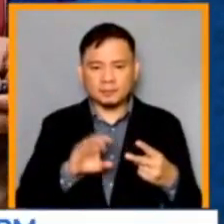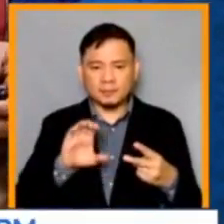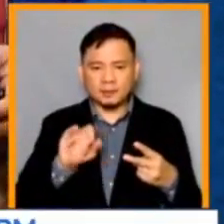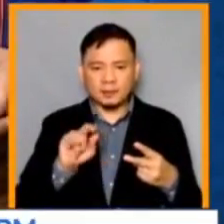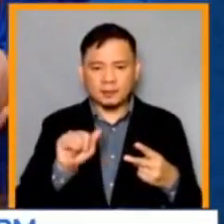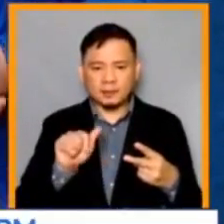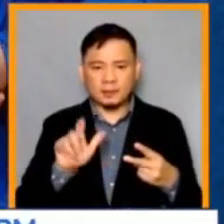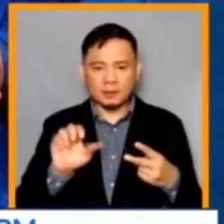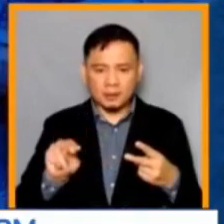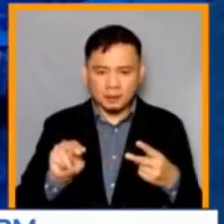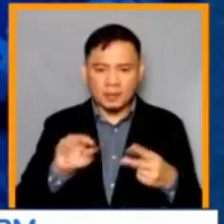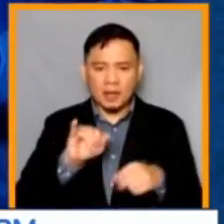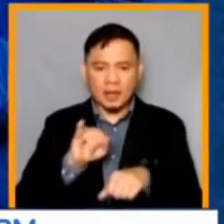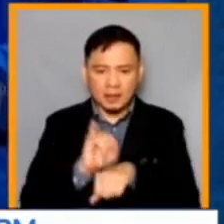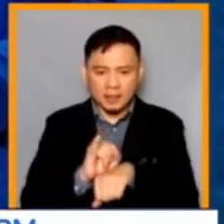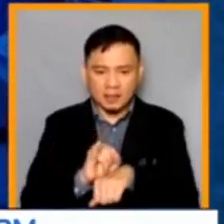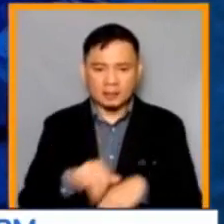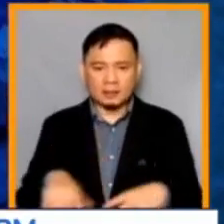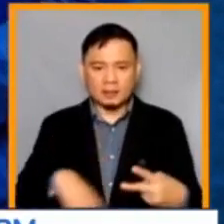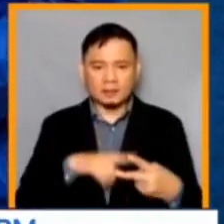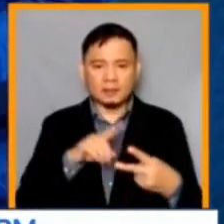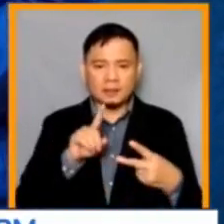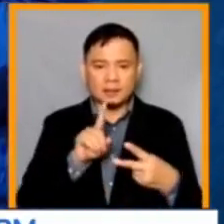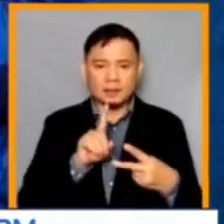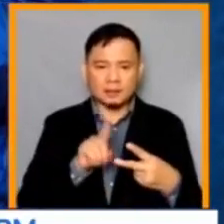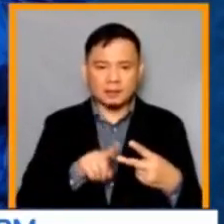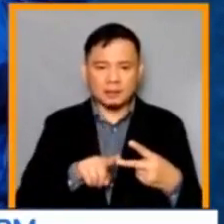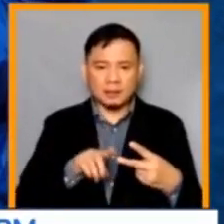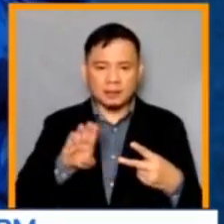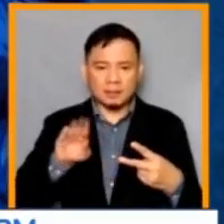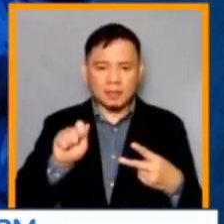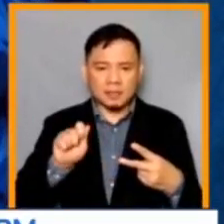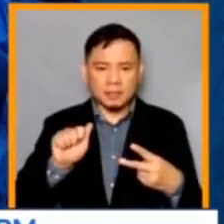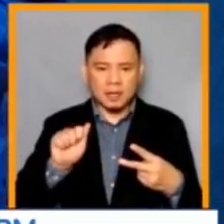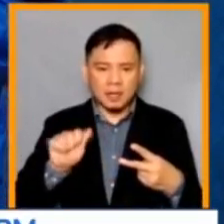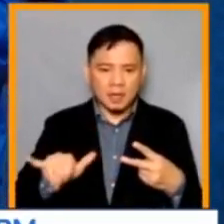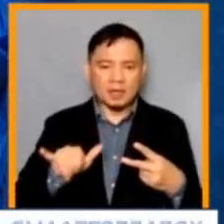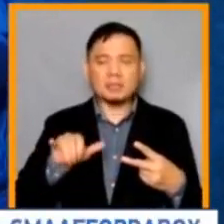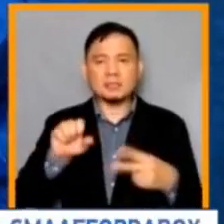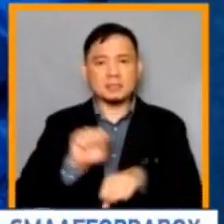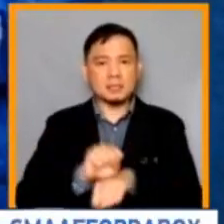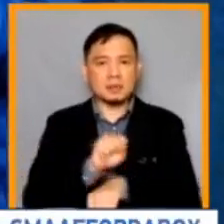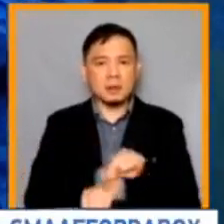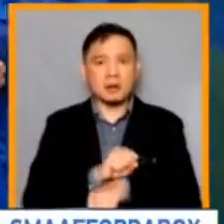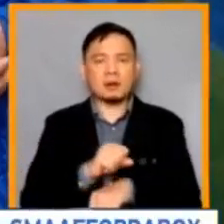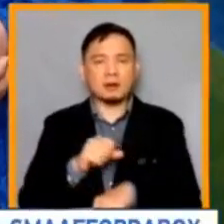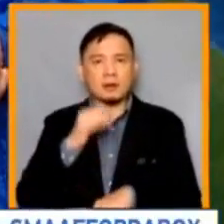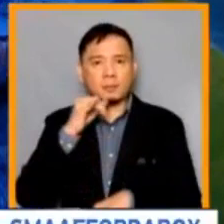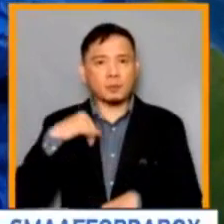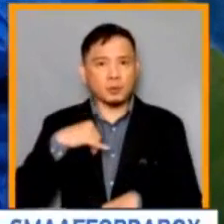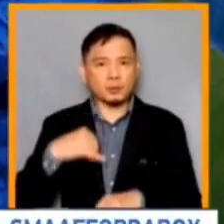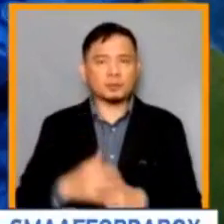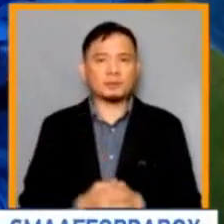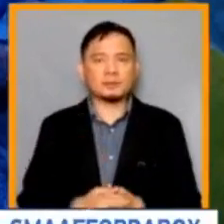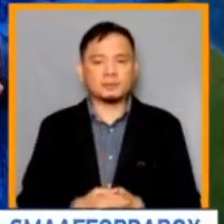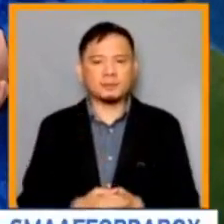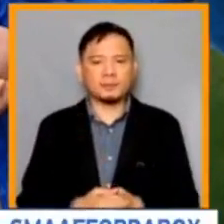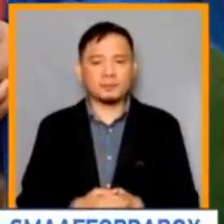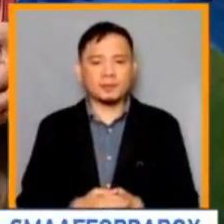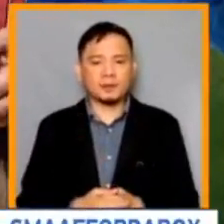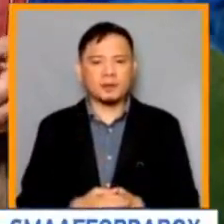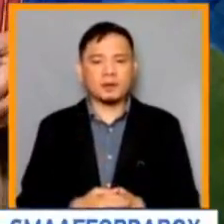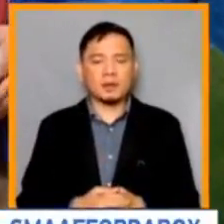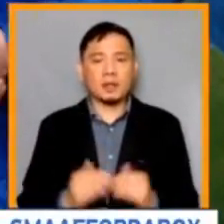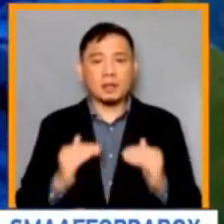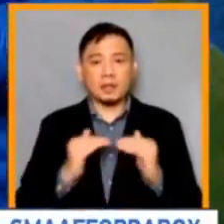Linggo yan. At yung ikalawa ay dyan sa may Basay, Samar, kahapon naman yan ng hapon. Nakataas ngayon ang Tropical Cyclone Wind Signal No.